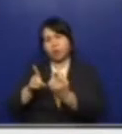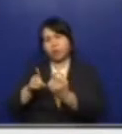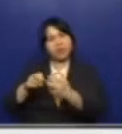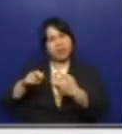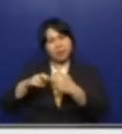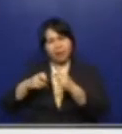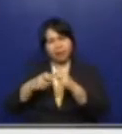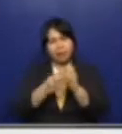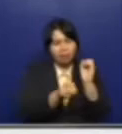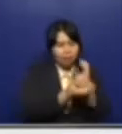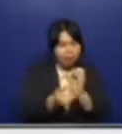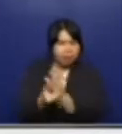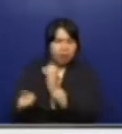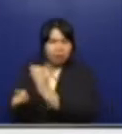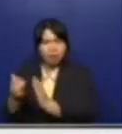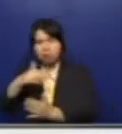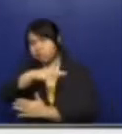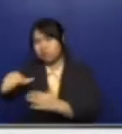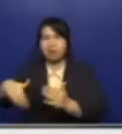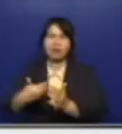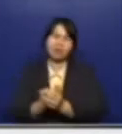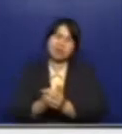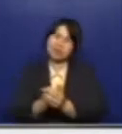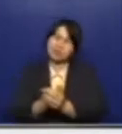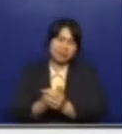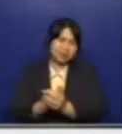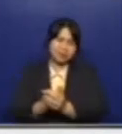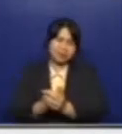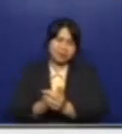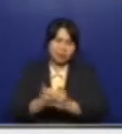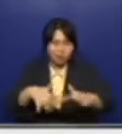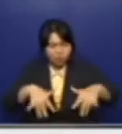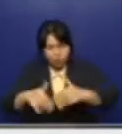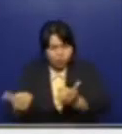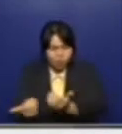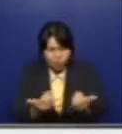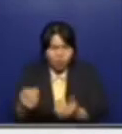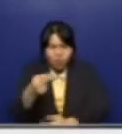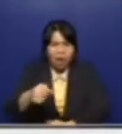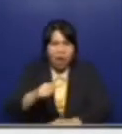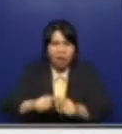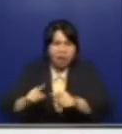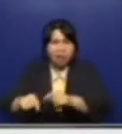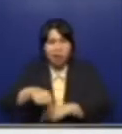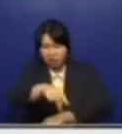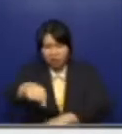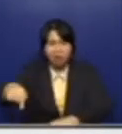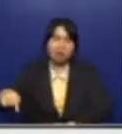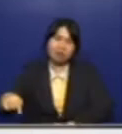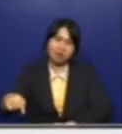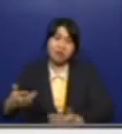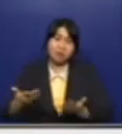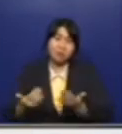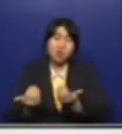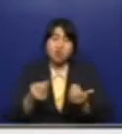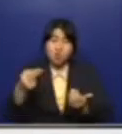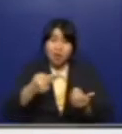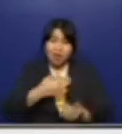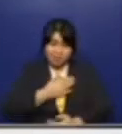งระบบมันไม่มีโอกาสมันลามไปถึงลูกหลานครับท่านประธานลามไปถึงลูกหลานลูกหลานของเ